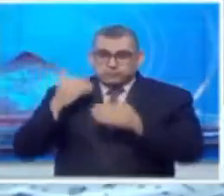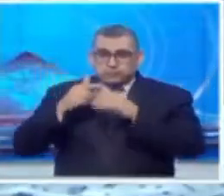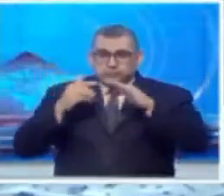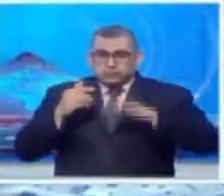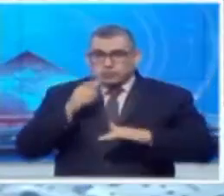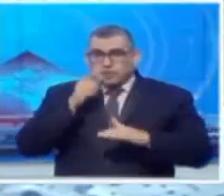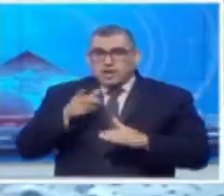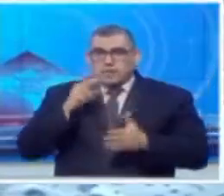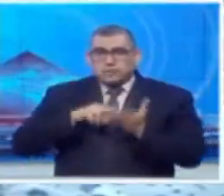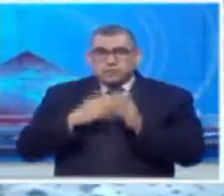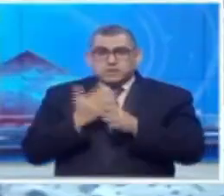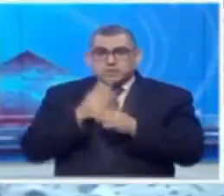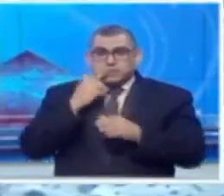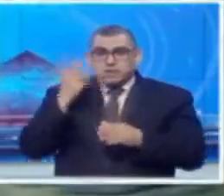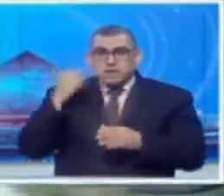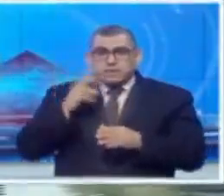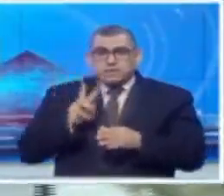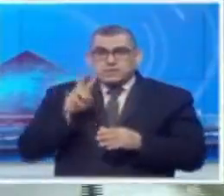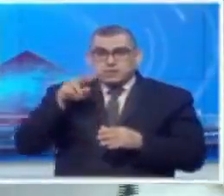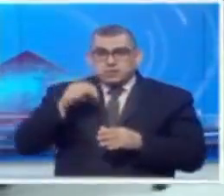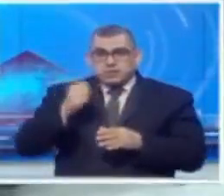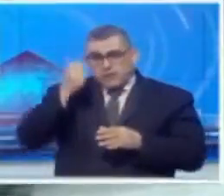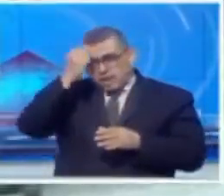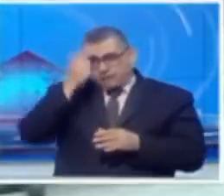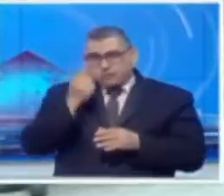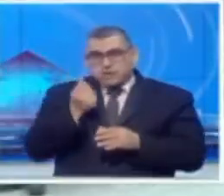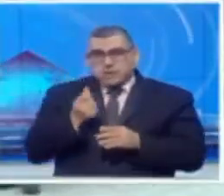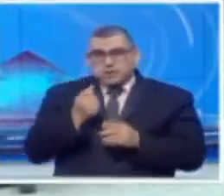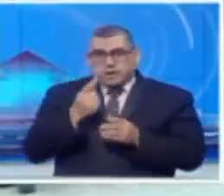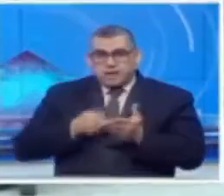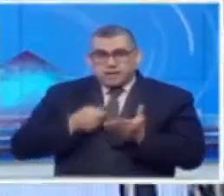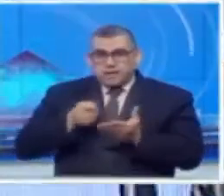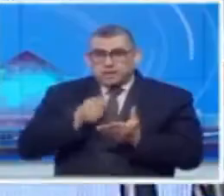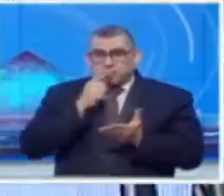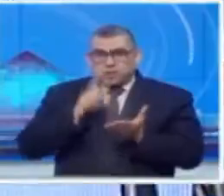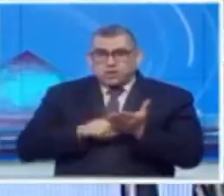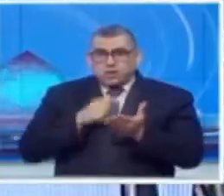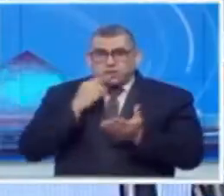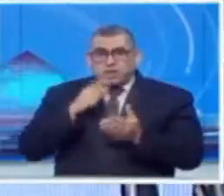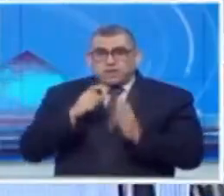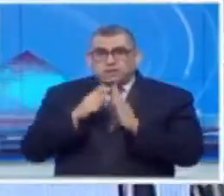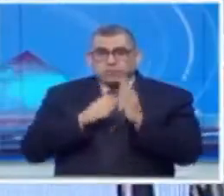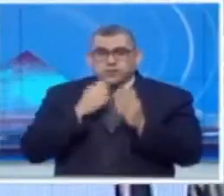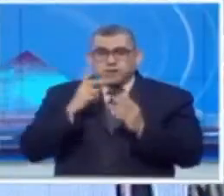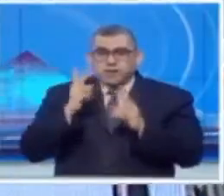العام تكلفته 87000 جنيه مصري، طبعا ده بالإقامة